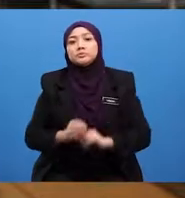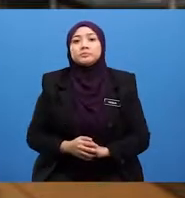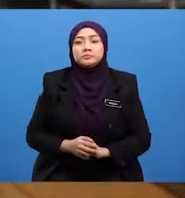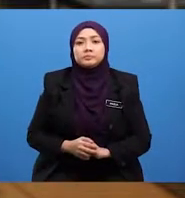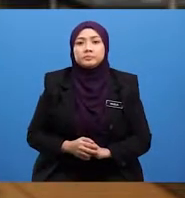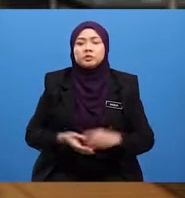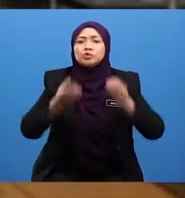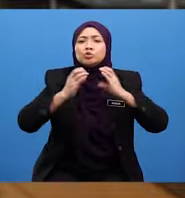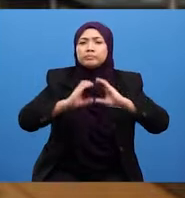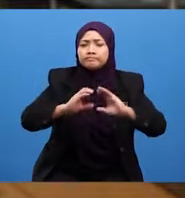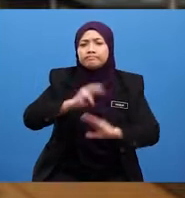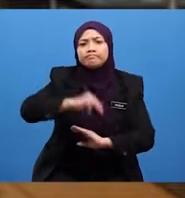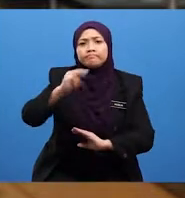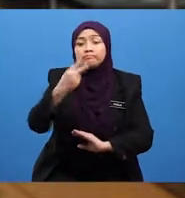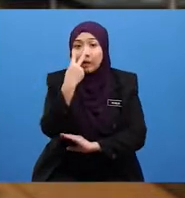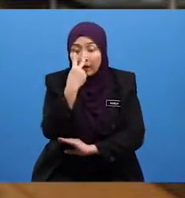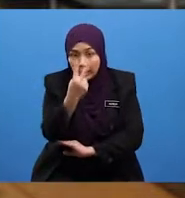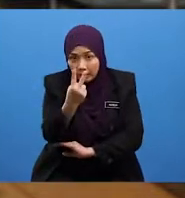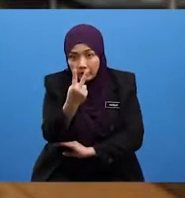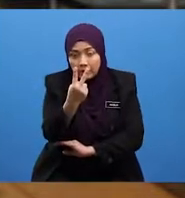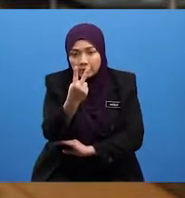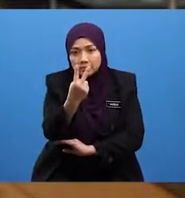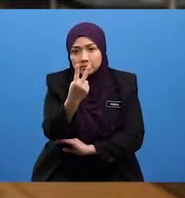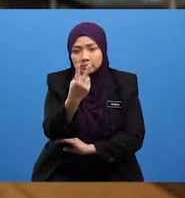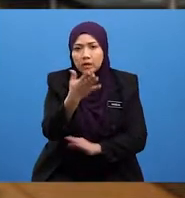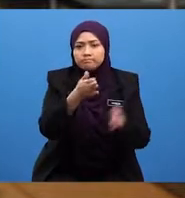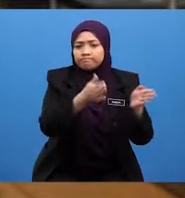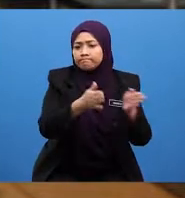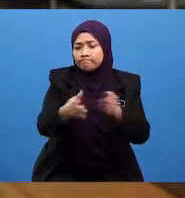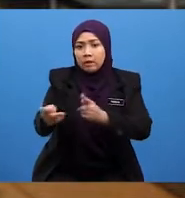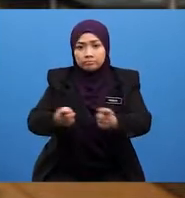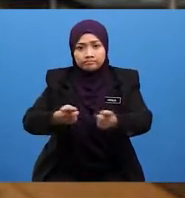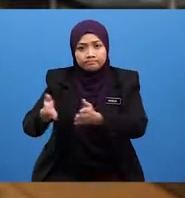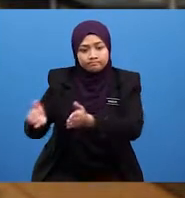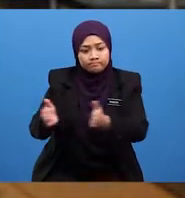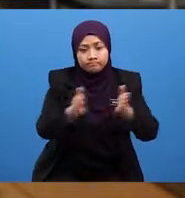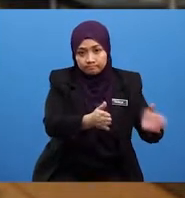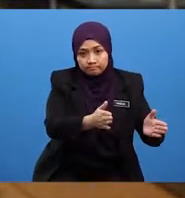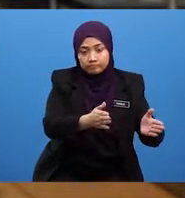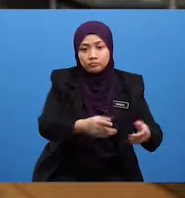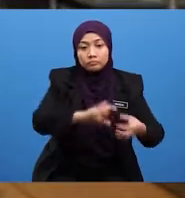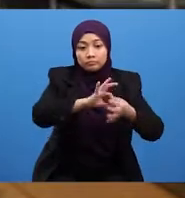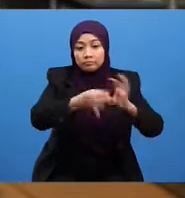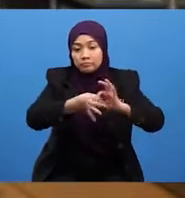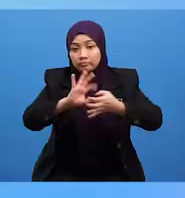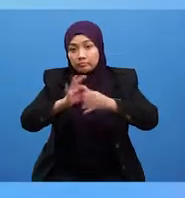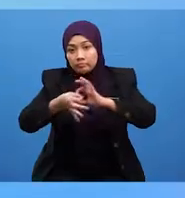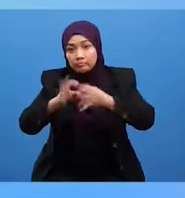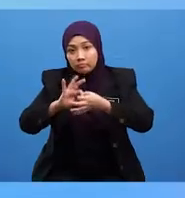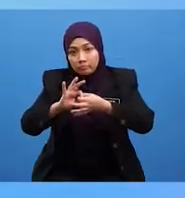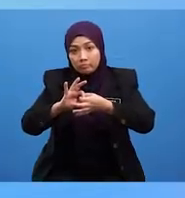Cuba murid-murid perhatikan struktur susunan rantai polimer di dalam